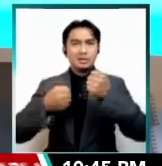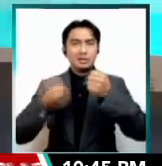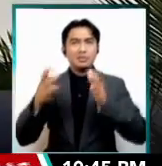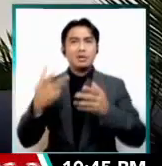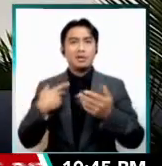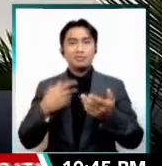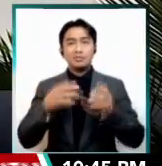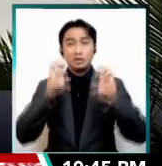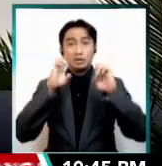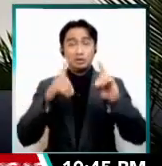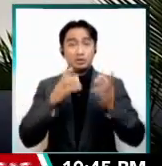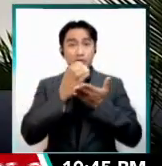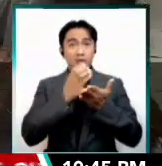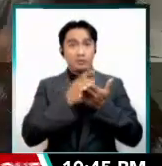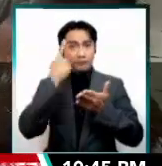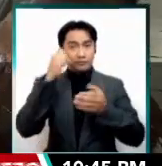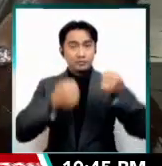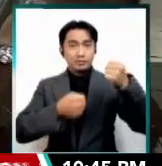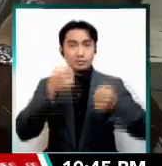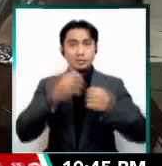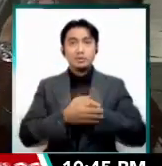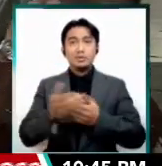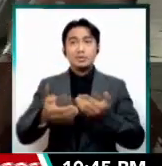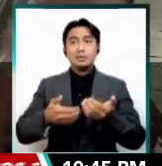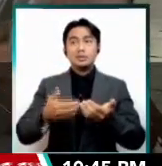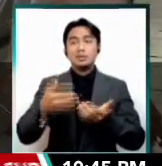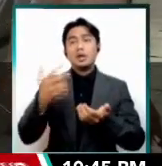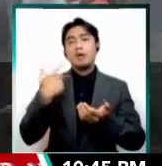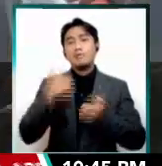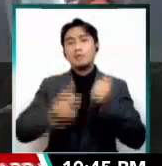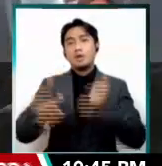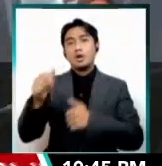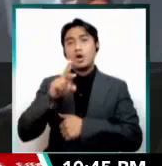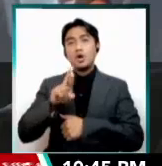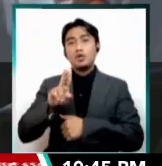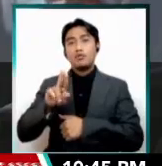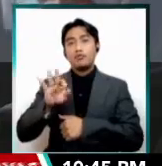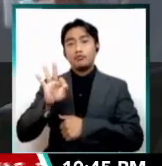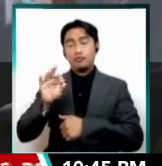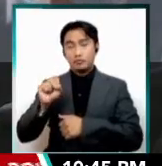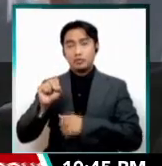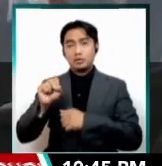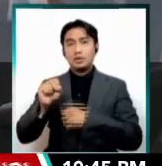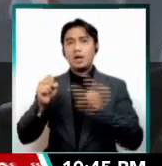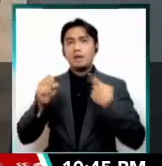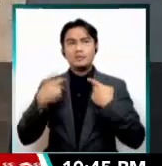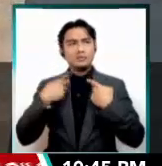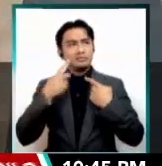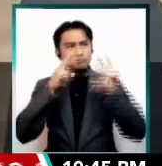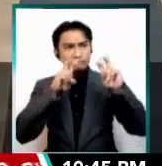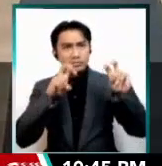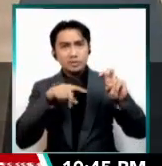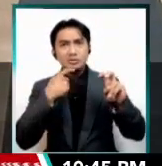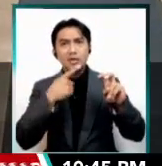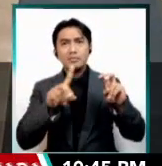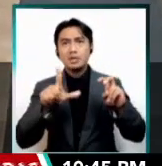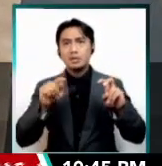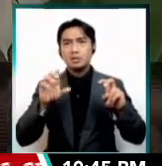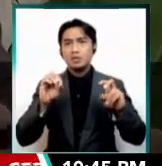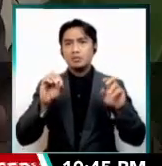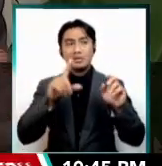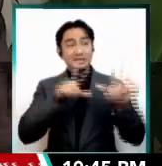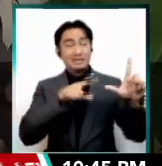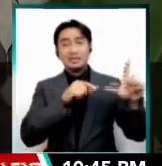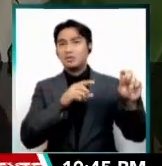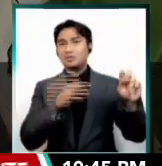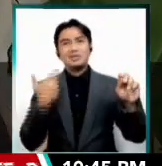ng resolusyon si Deputy Speaker Rufus Rodriguez para suriin ang utos ng LTO. Wala pang tugon dito ang LTO. Pero